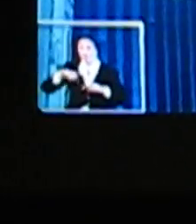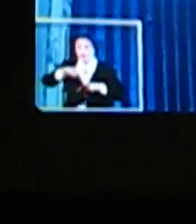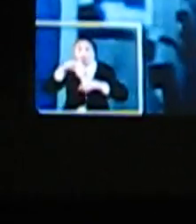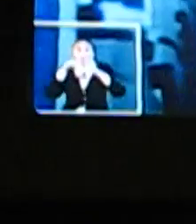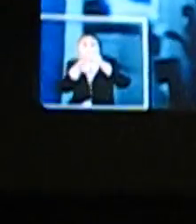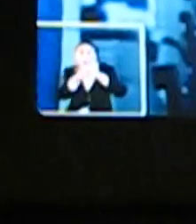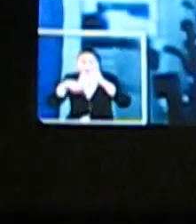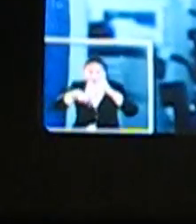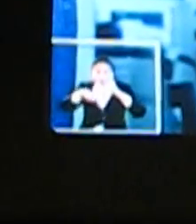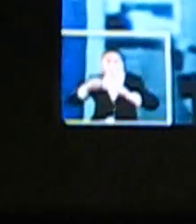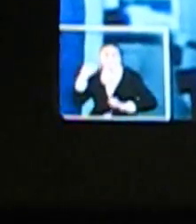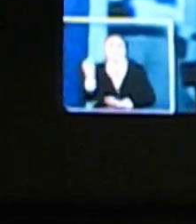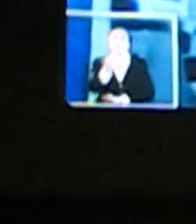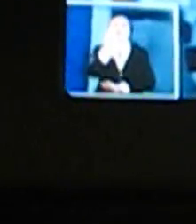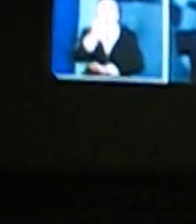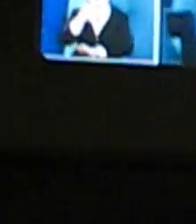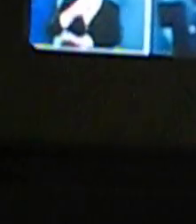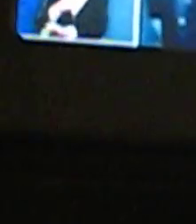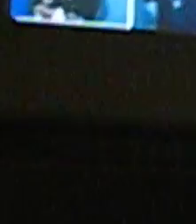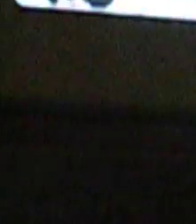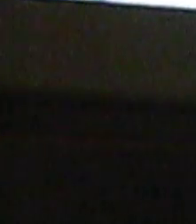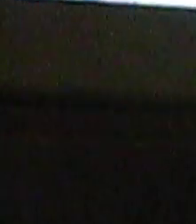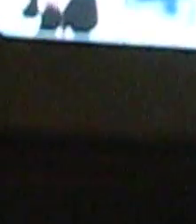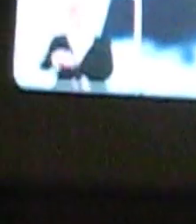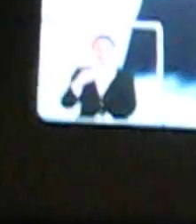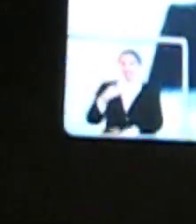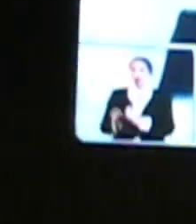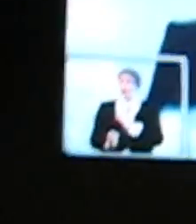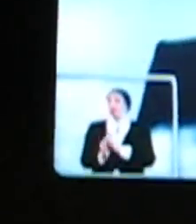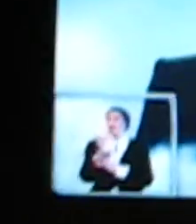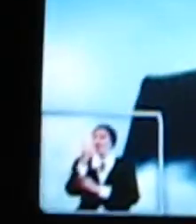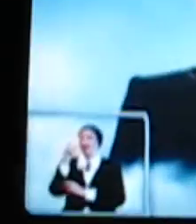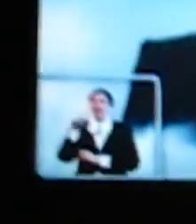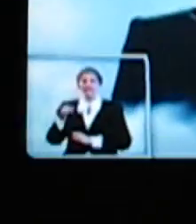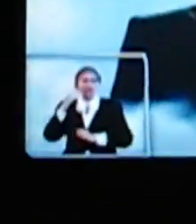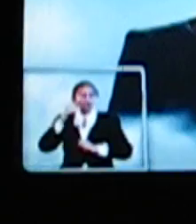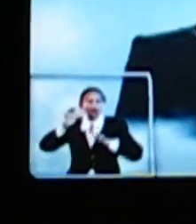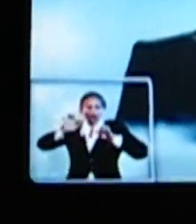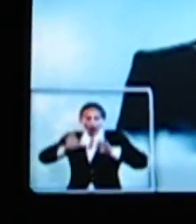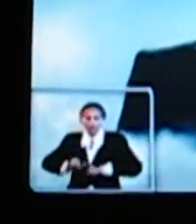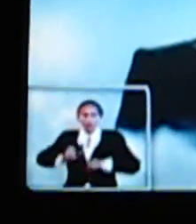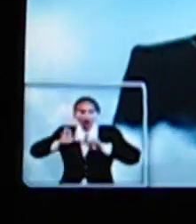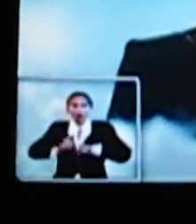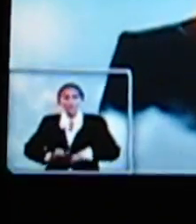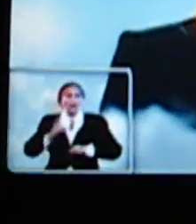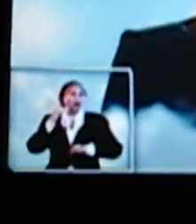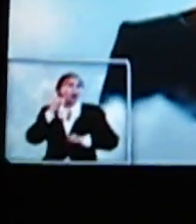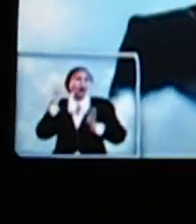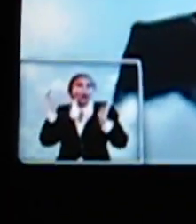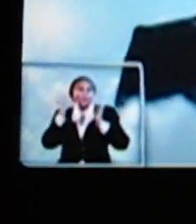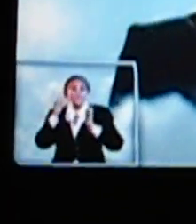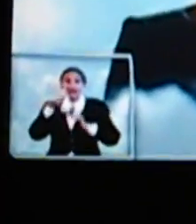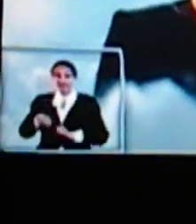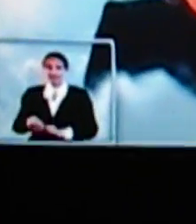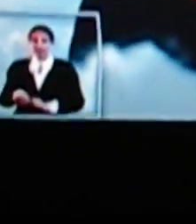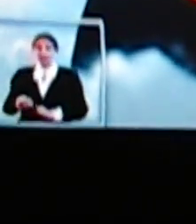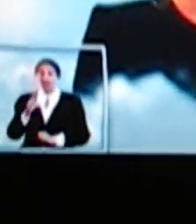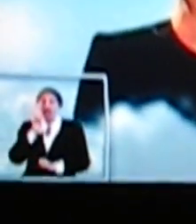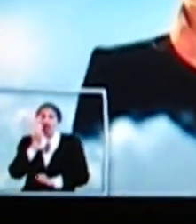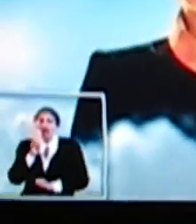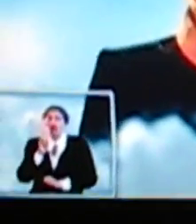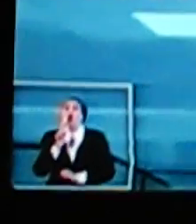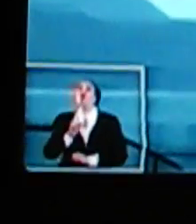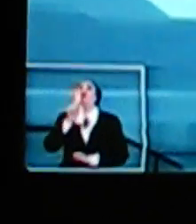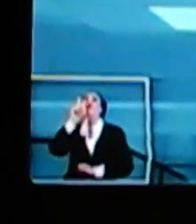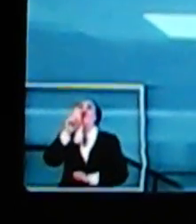التعرف على أقرب هذه المخارج إليكم. إذا حدث تغيير مفاجئ في ضغط الهواء داخل الطائرة،